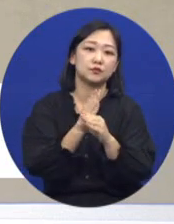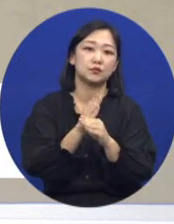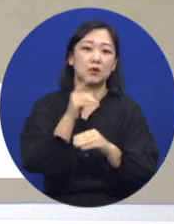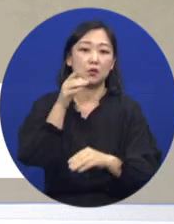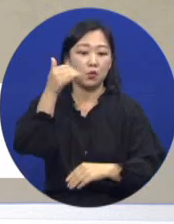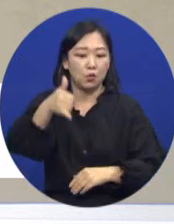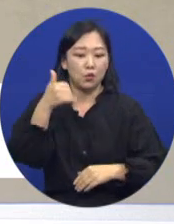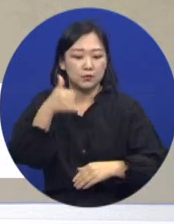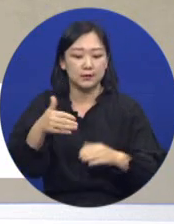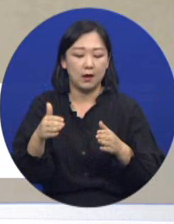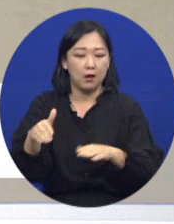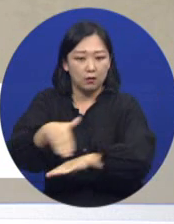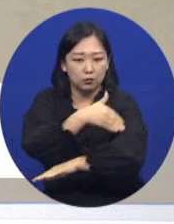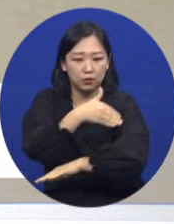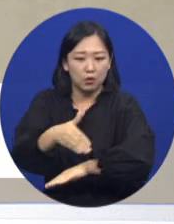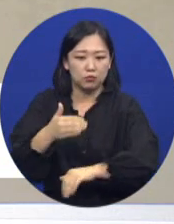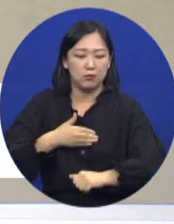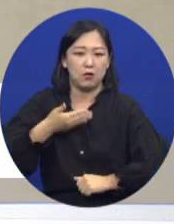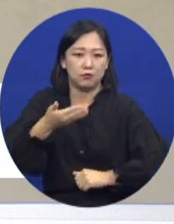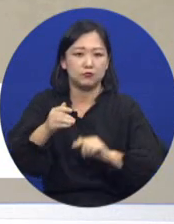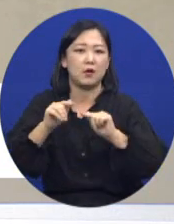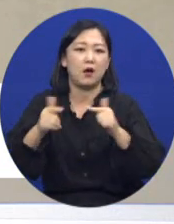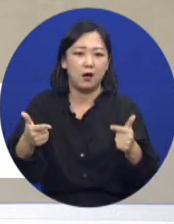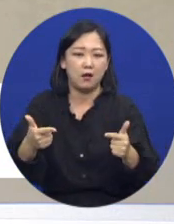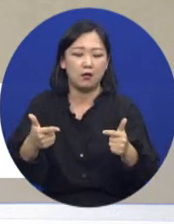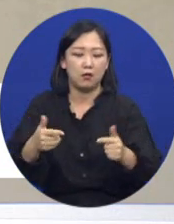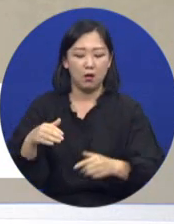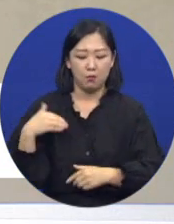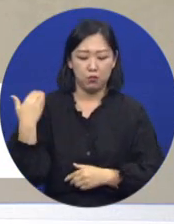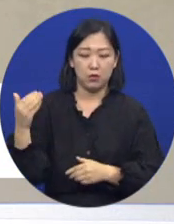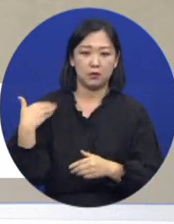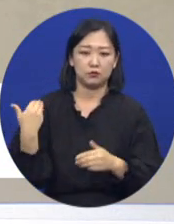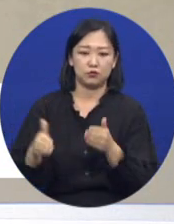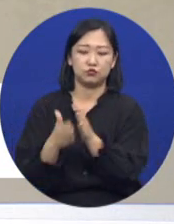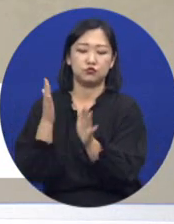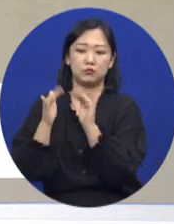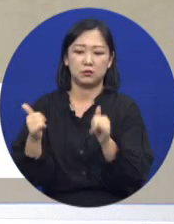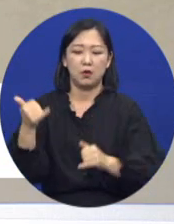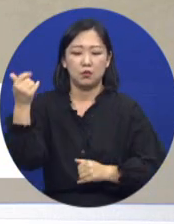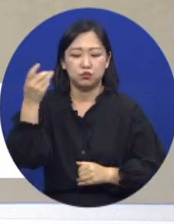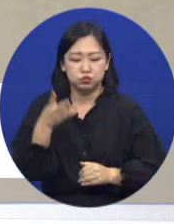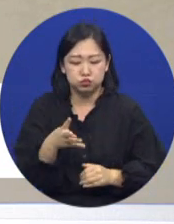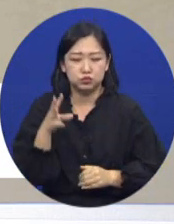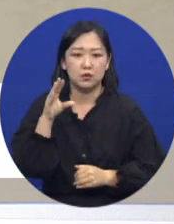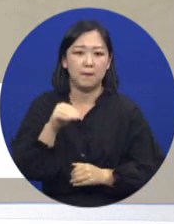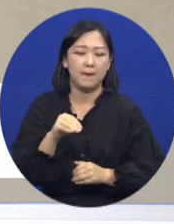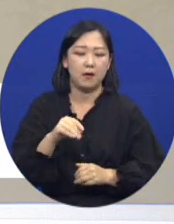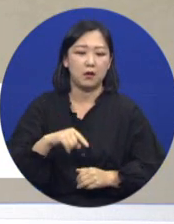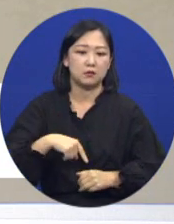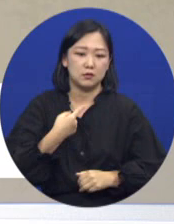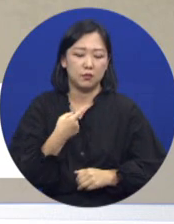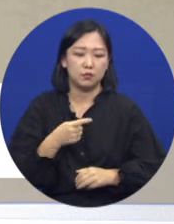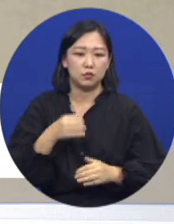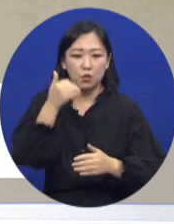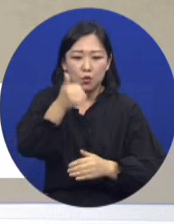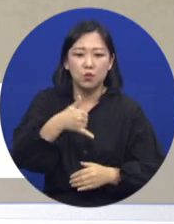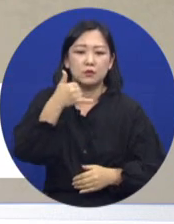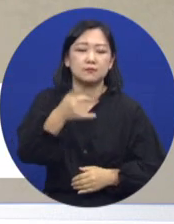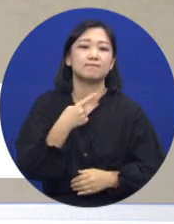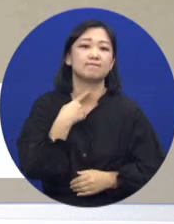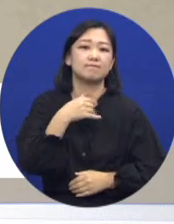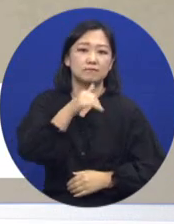공사 계획을 제대로 알려주지 않는 바람에 몰랐던 주민들이 수천만 원을 들여 자비로 공사를 벌이는 일이 있었다고